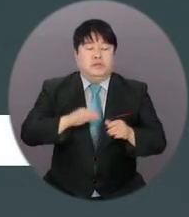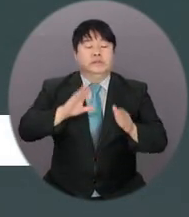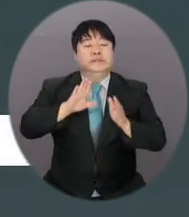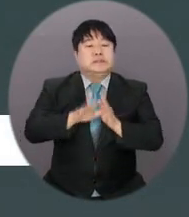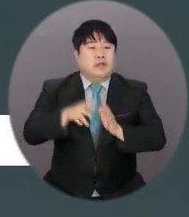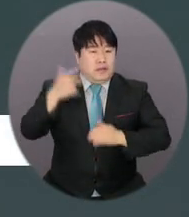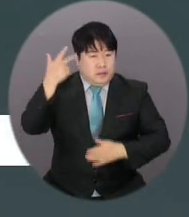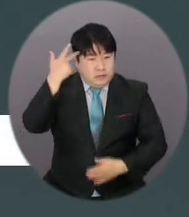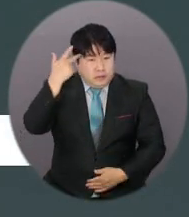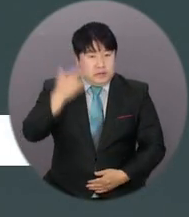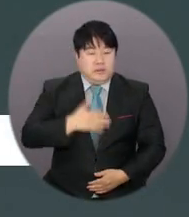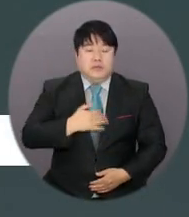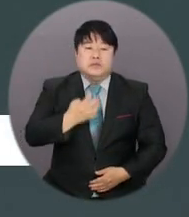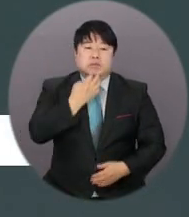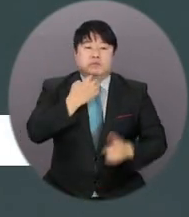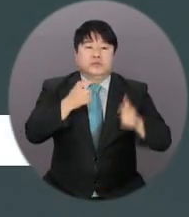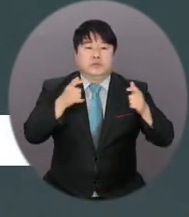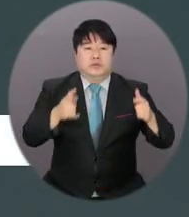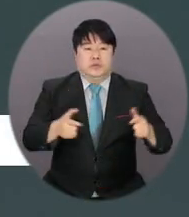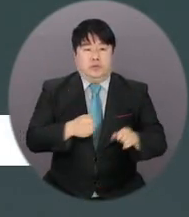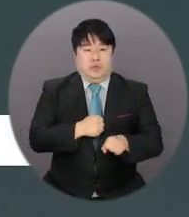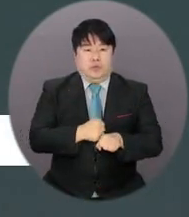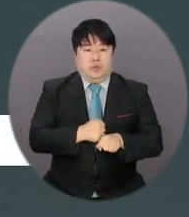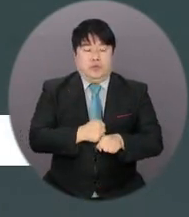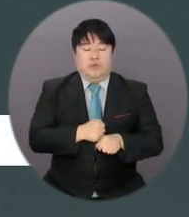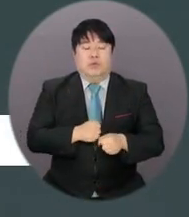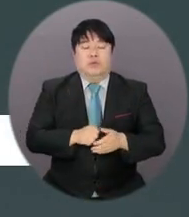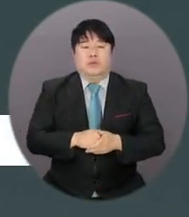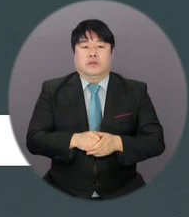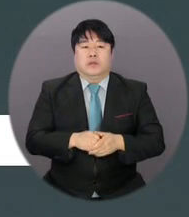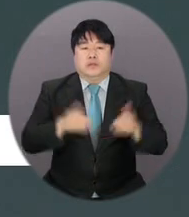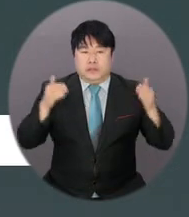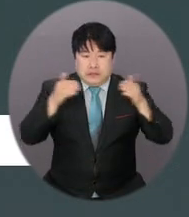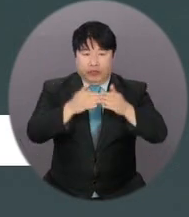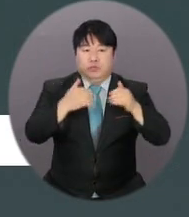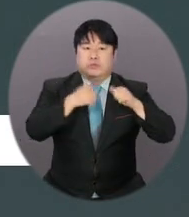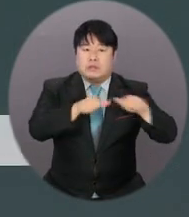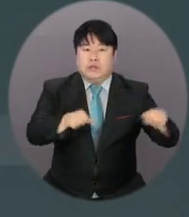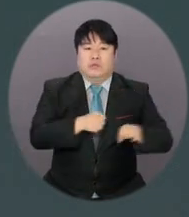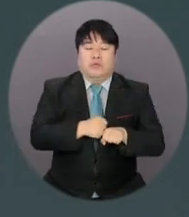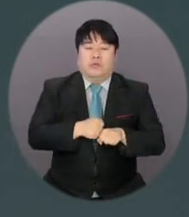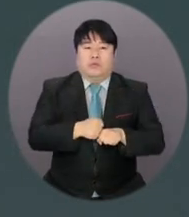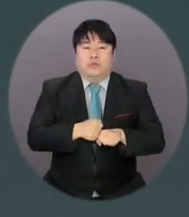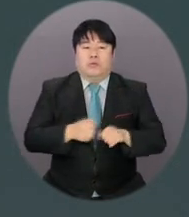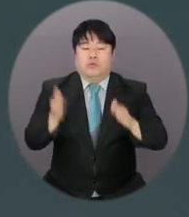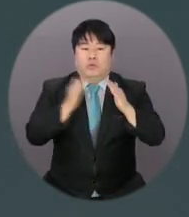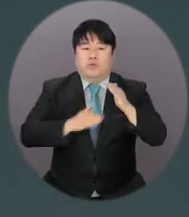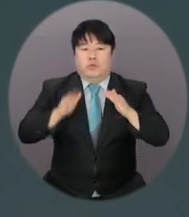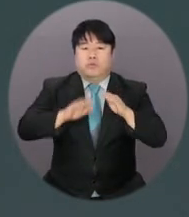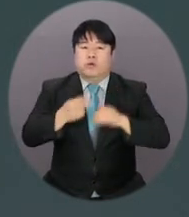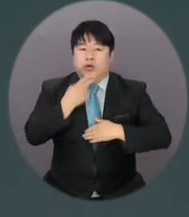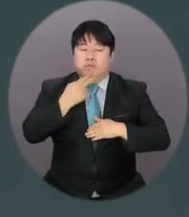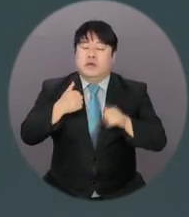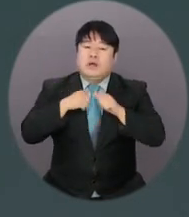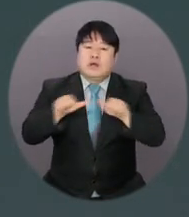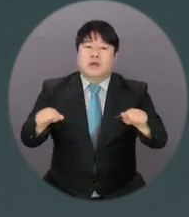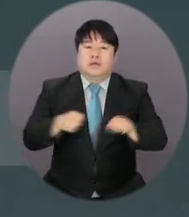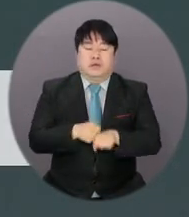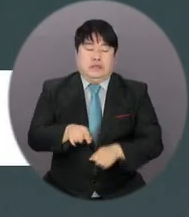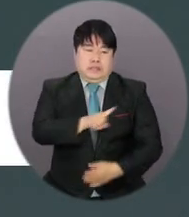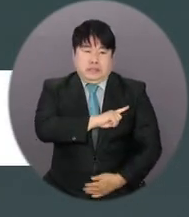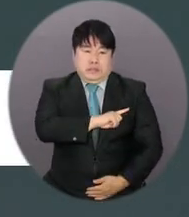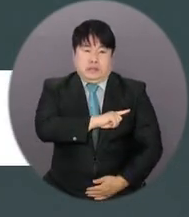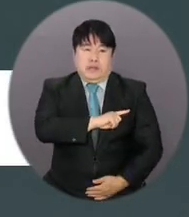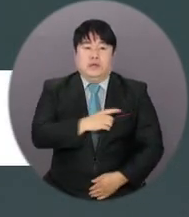저는 수도 끈 길 그 개최하고 또 불평등을 답하는 게 가장